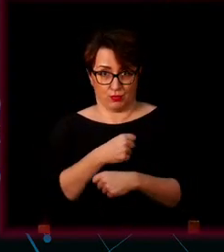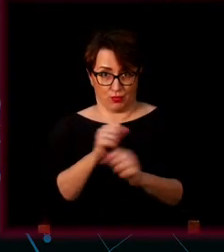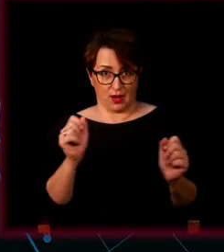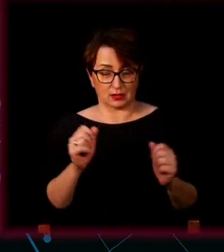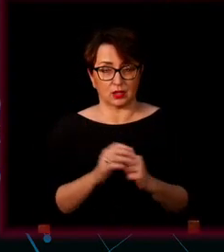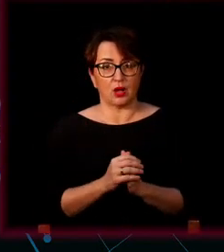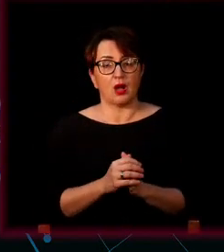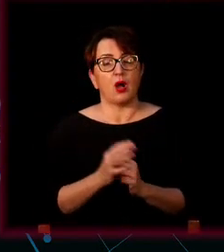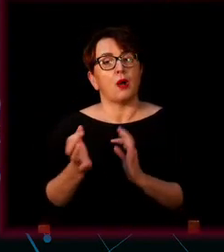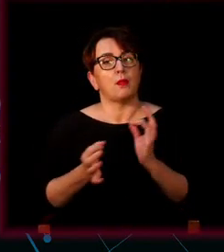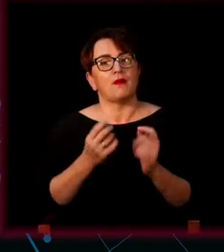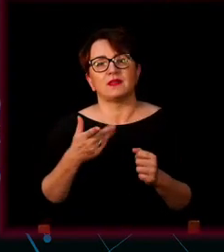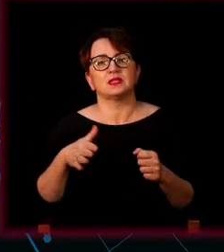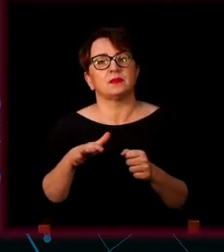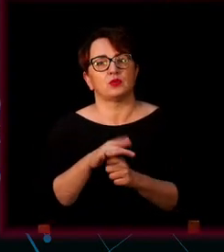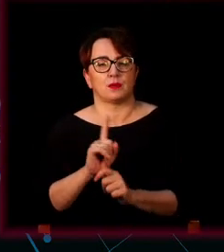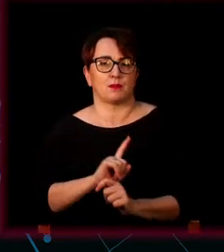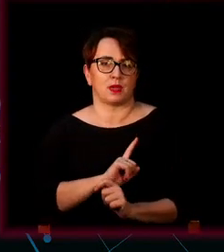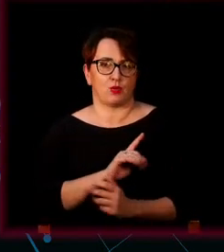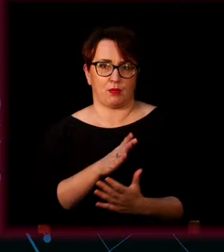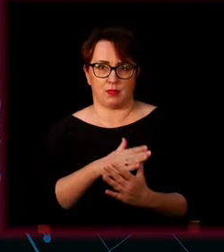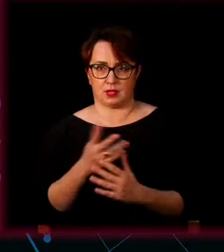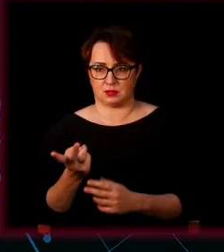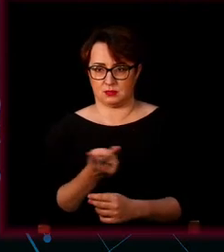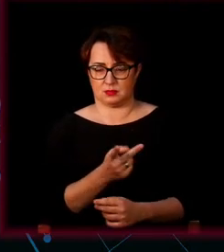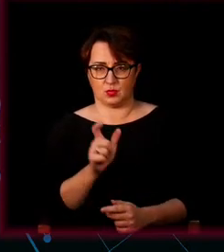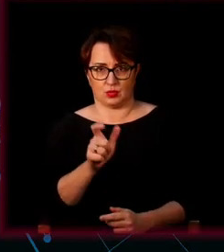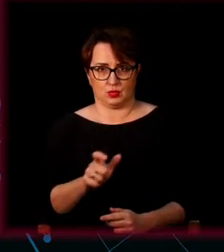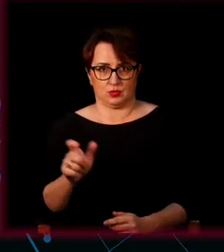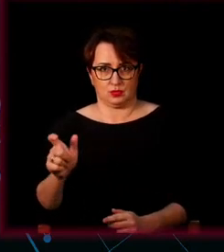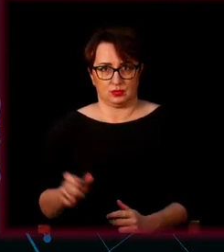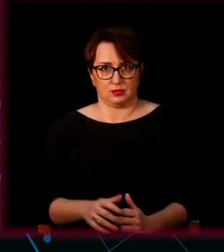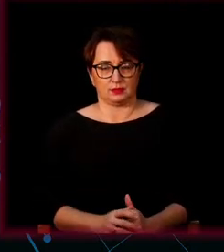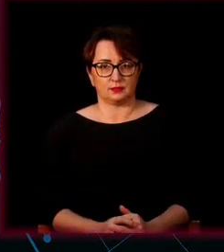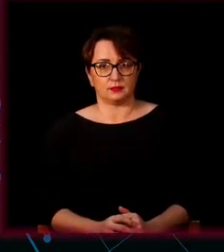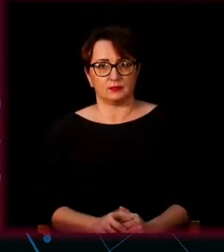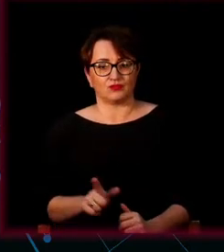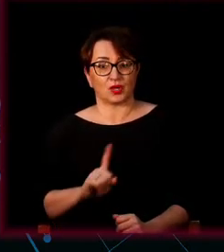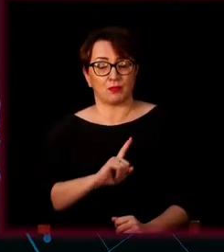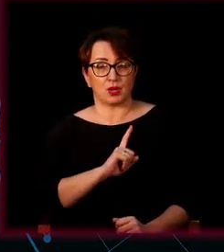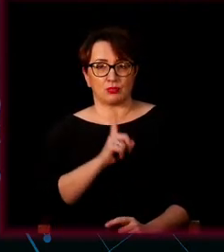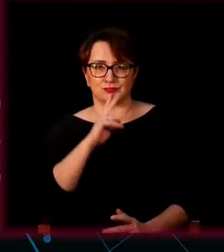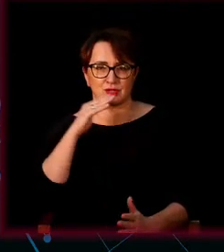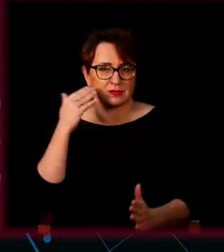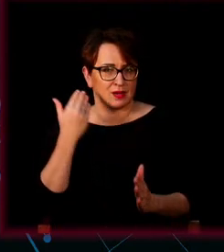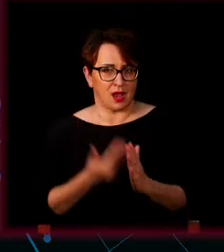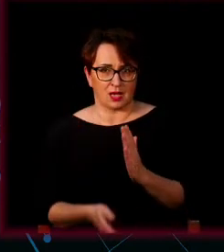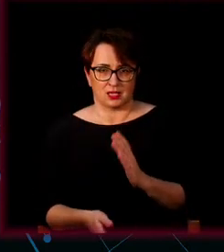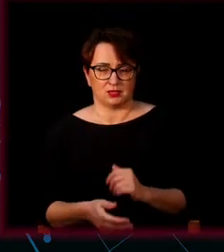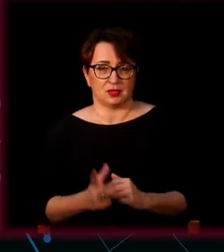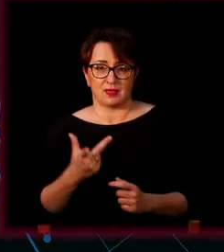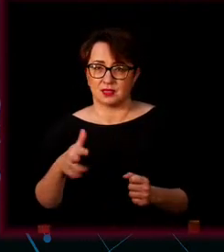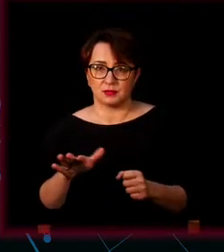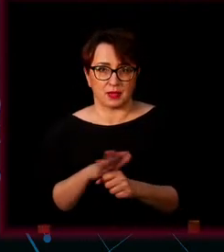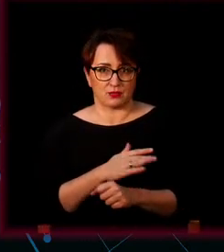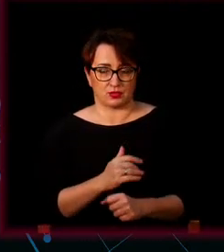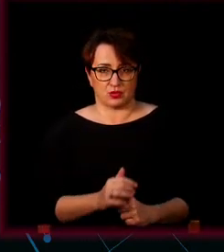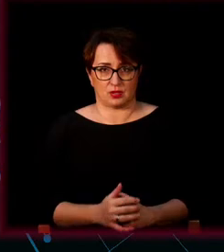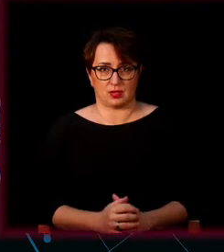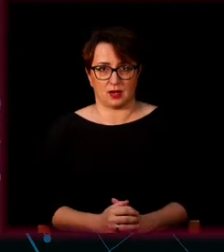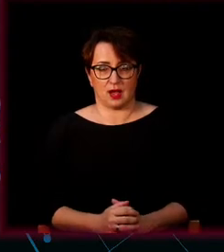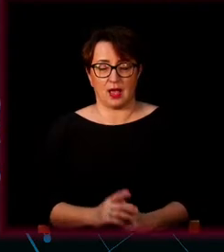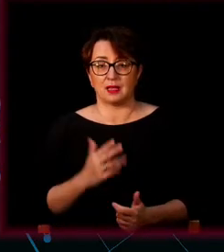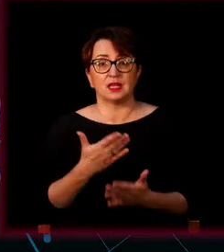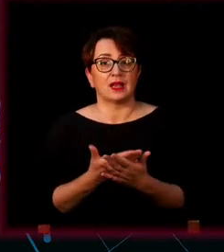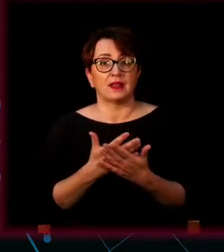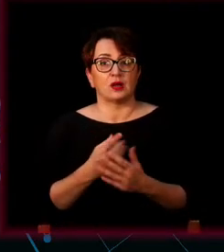takiej jakby niespełnionej miłości między nimi. I takiej miłości tragicznej, niespełnionej, ale też nie